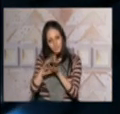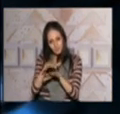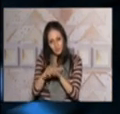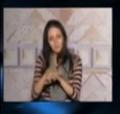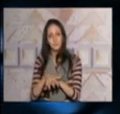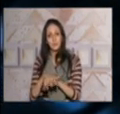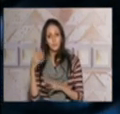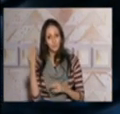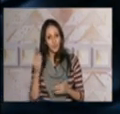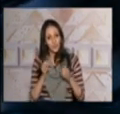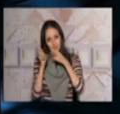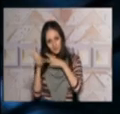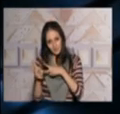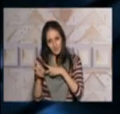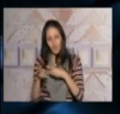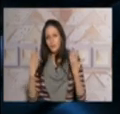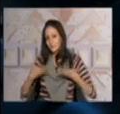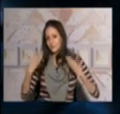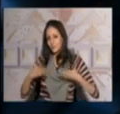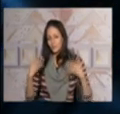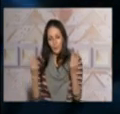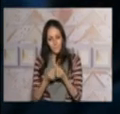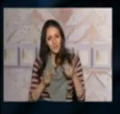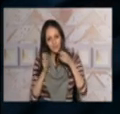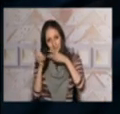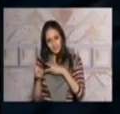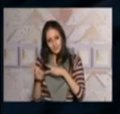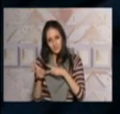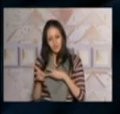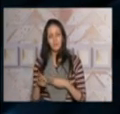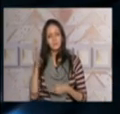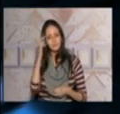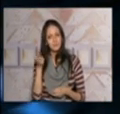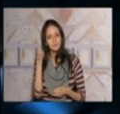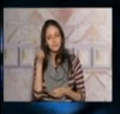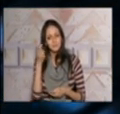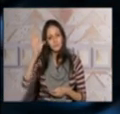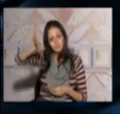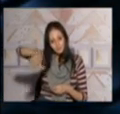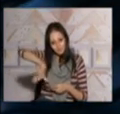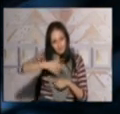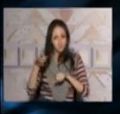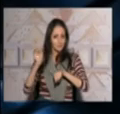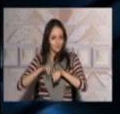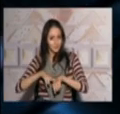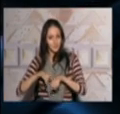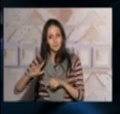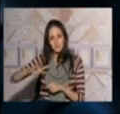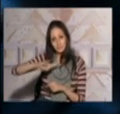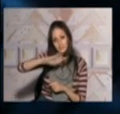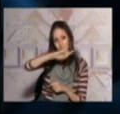الترفيهية بالثقافية. طبعا بالإضافة طبعا لبداية عودة الطيران ما بين المقاصد السياحية